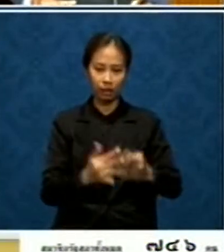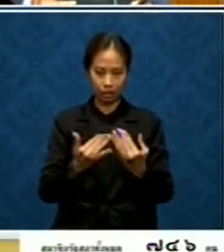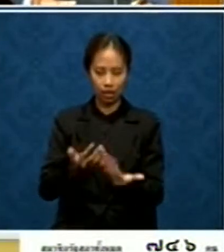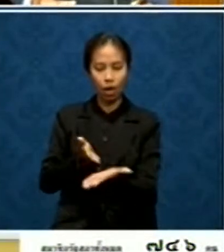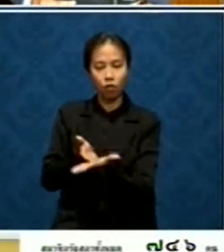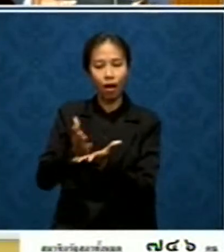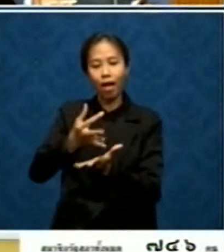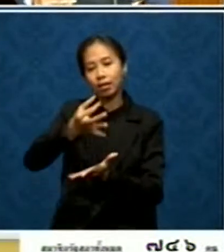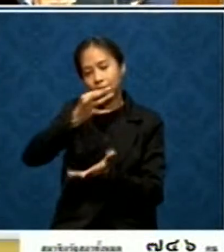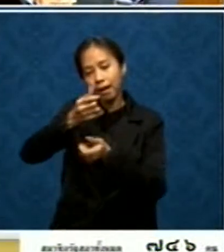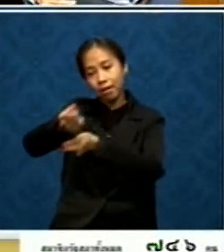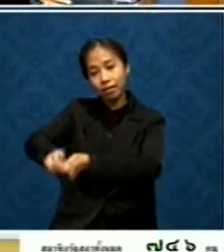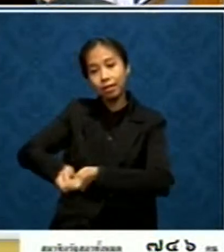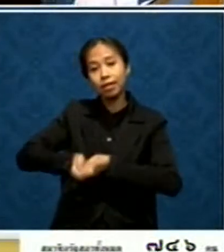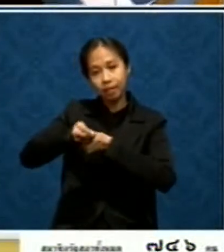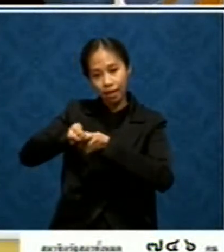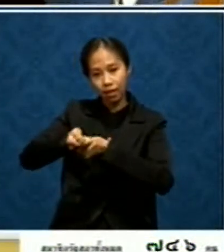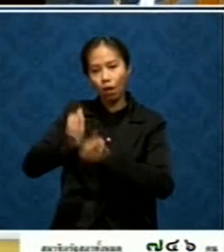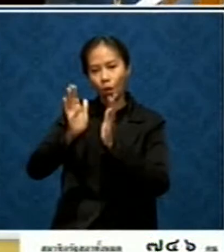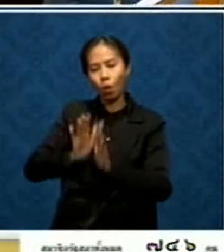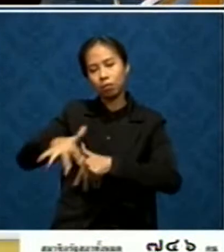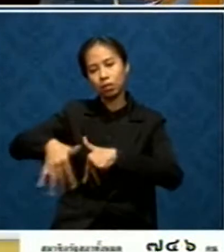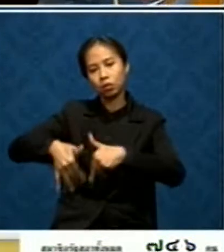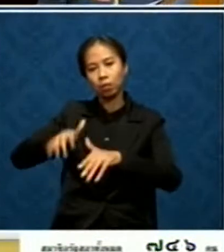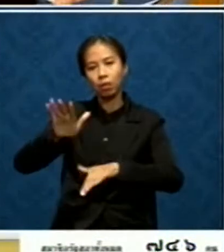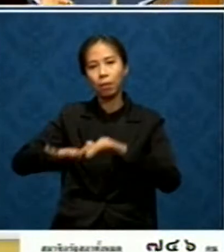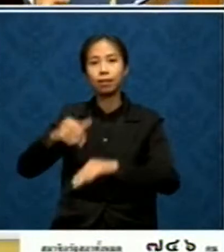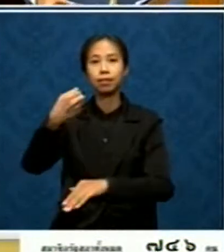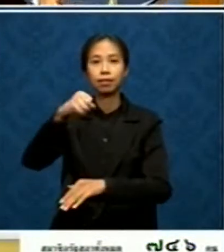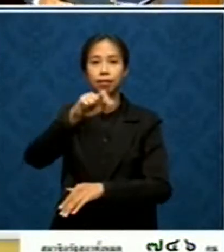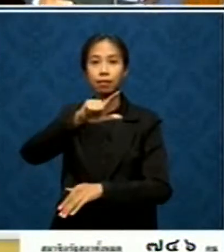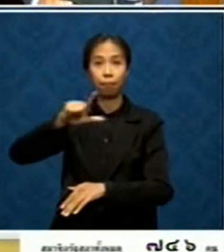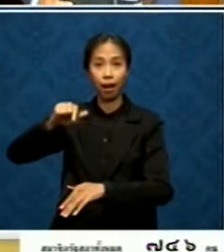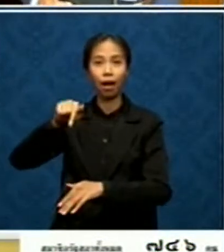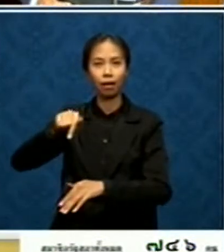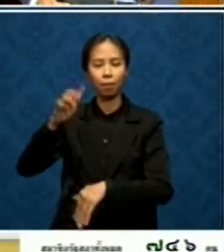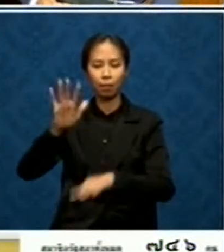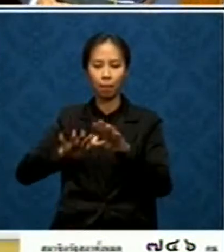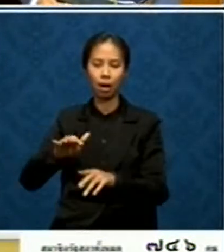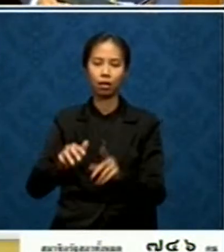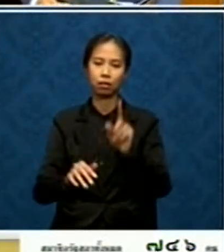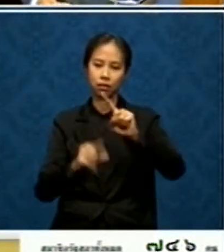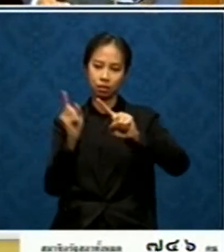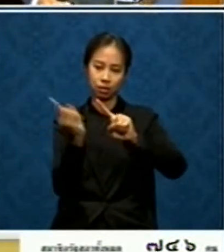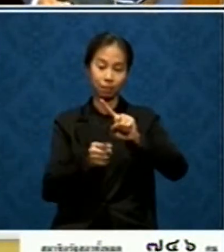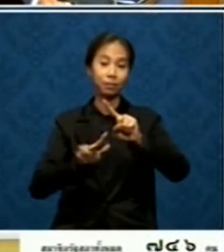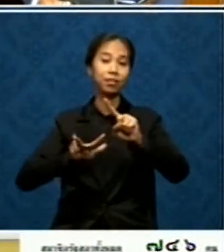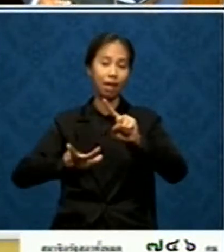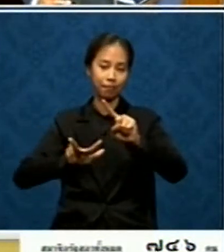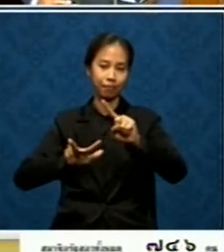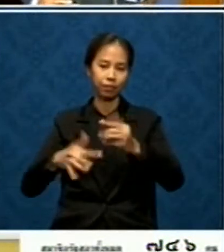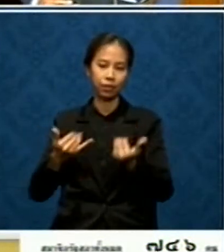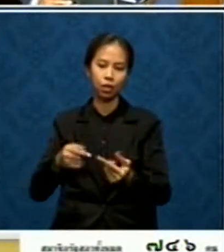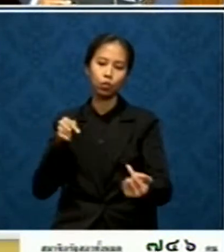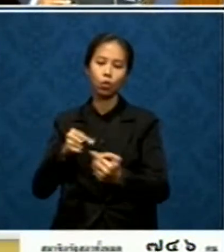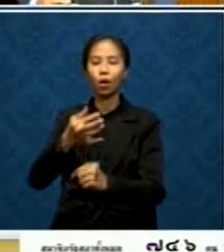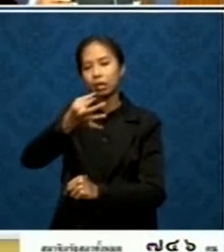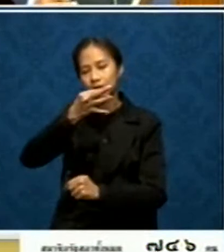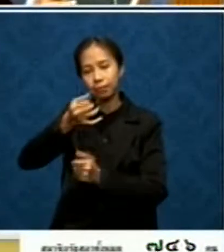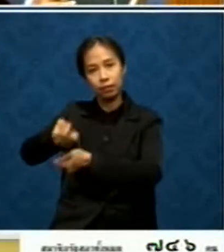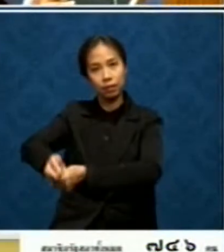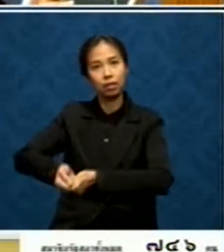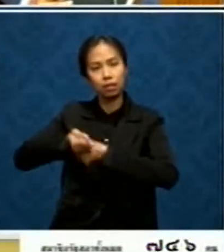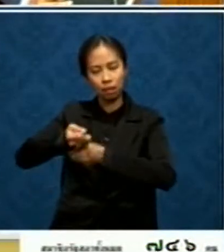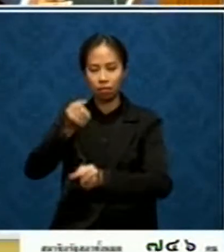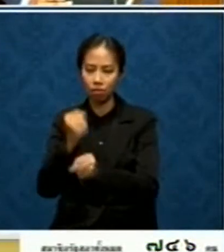ากรจำนวนไม่น้อยของประเทศไทยกว่า10ล้านคนหรือราว1ใน3ของกำลังแรงงานอยู่ในภาคนี้ที่ทำง